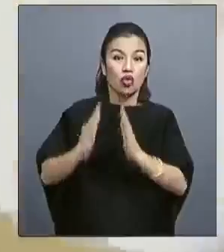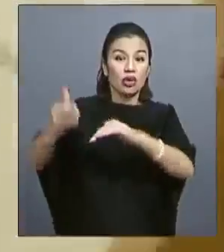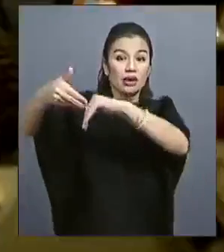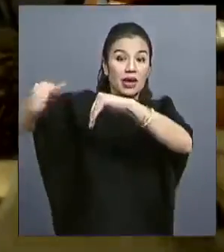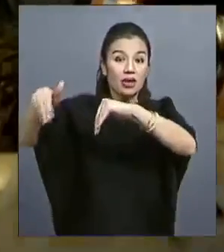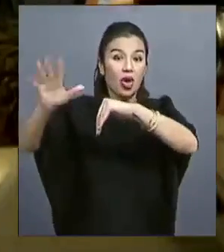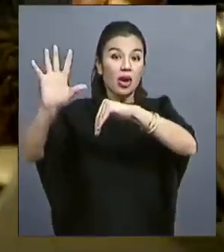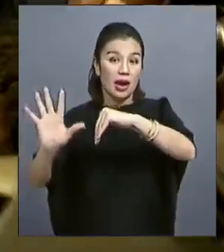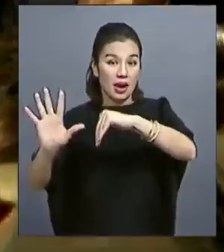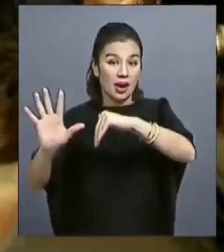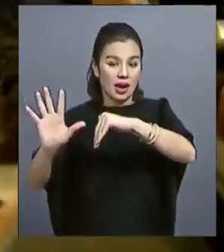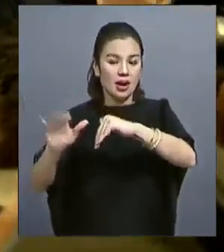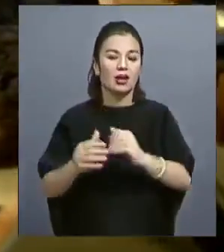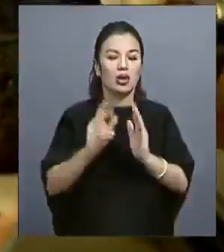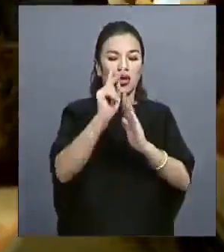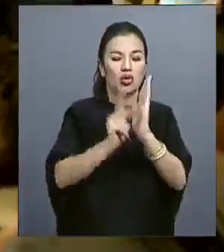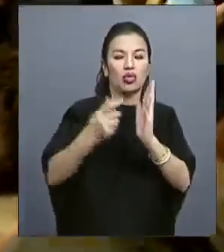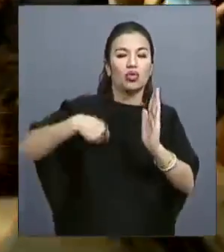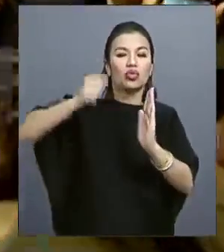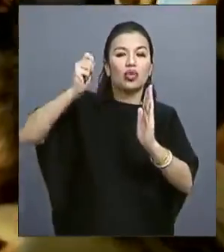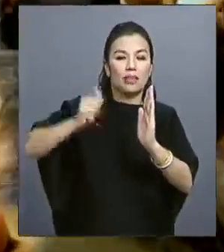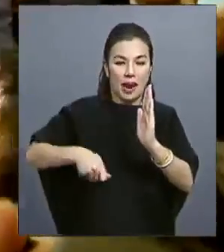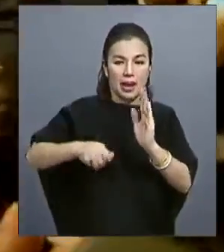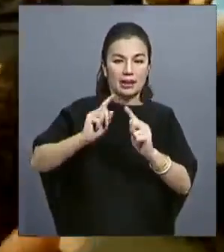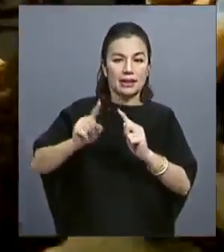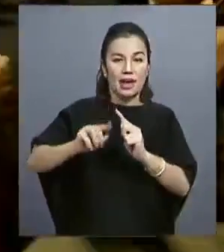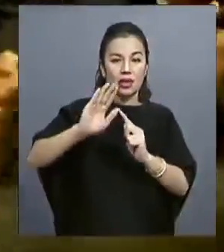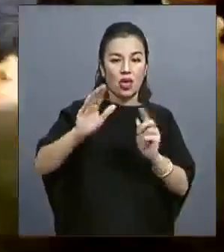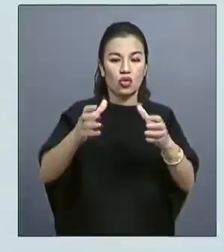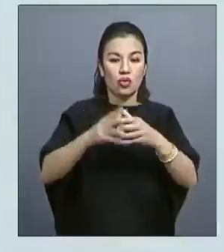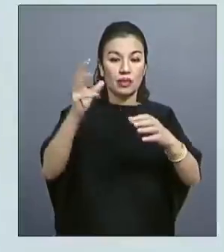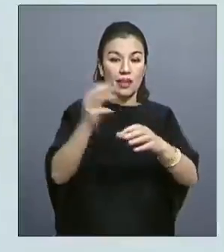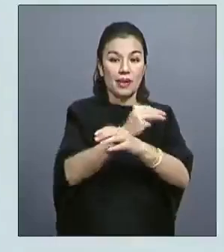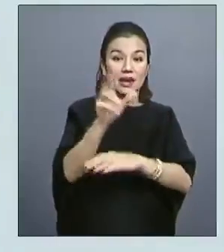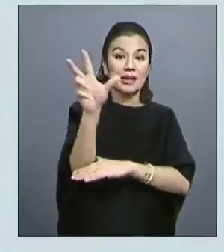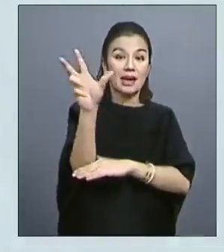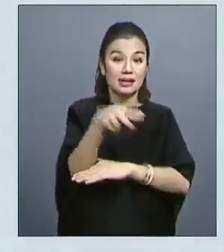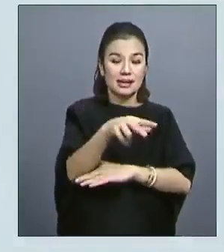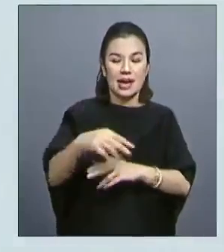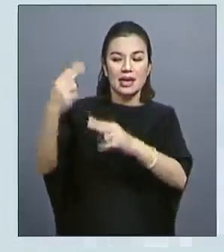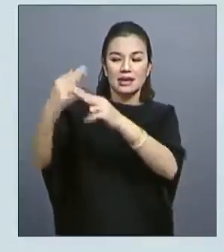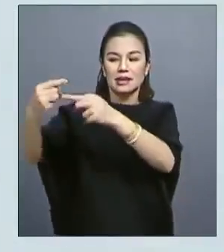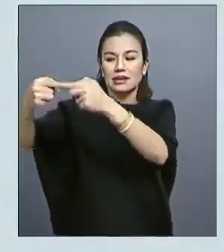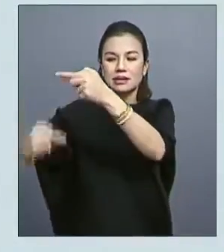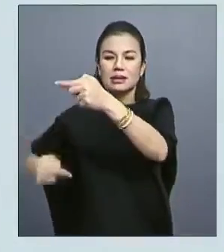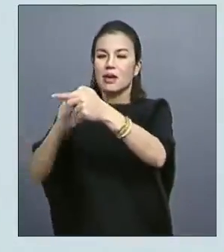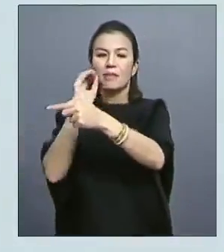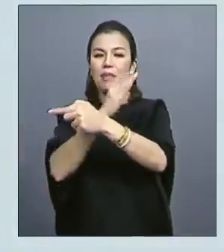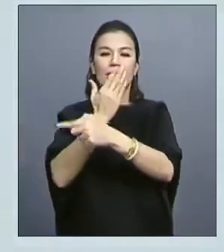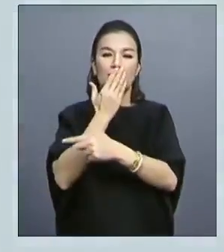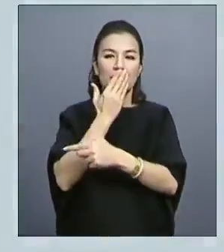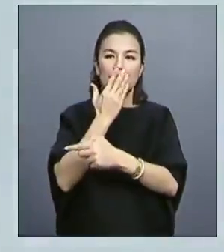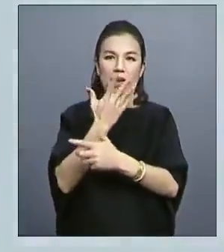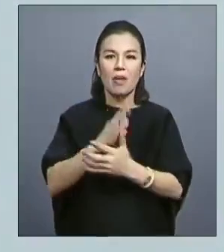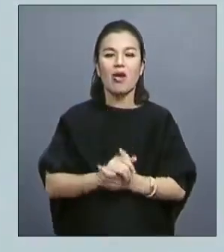5คนทีมทนายความผู้ได้รับมอบหมายจากพรรคไยรักษาชาติปฏิเสธที่จะระบุชื่อบุคคลให้ชัดเจนและแบ่งรับ